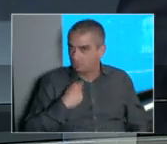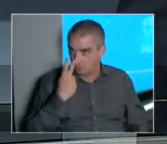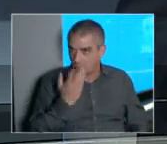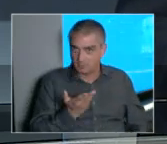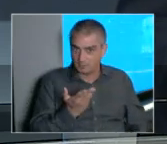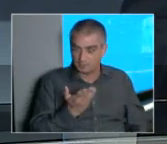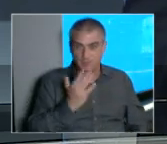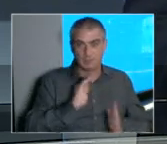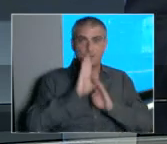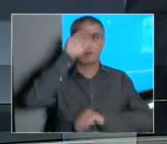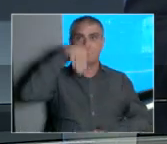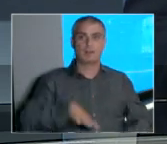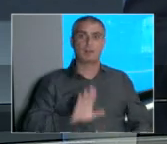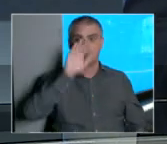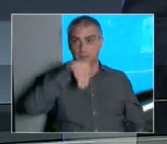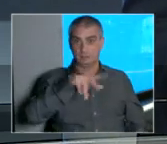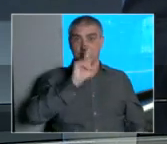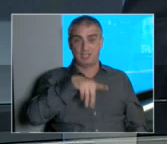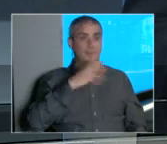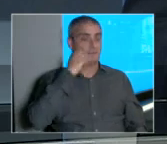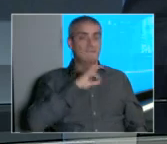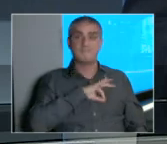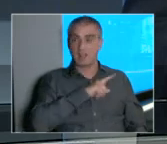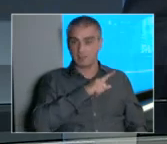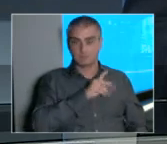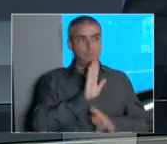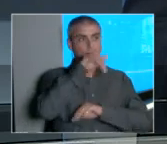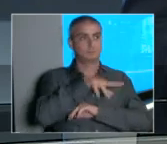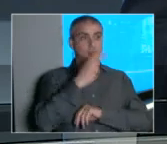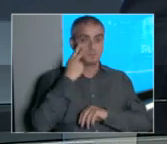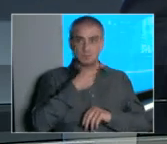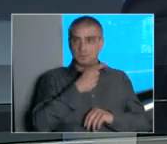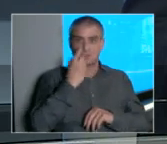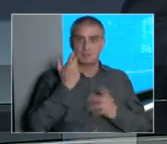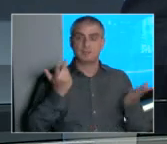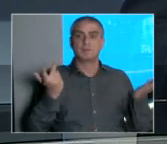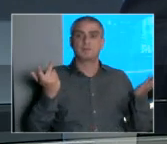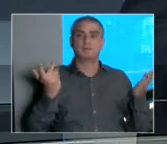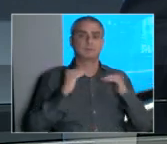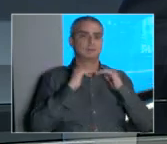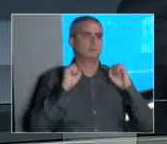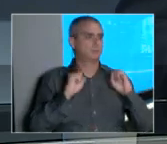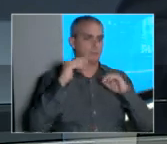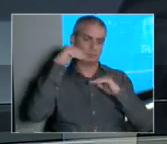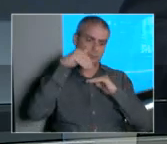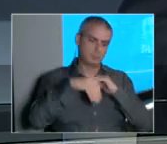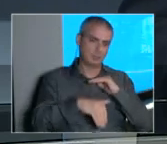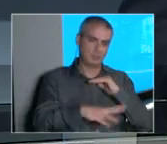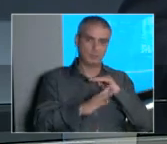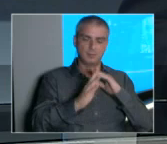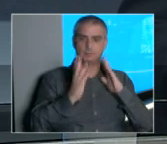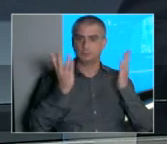ראית עליות וירידות. גם אצל פייגלין, עליות וירידות, אתה רואה אצל איווט איזושהי מגמה יציבה. הוא ירד, הוא ירד, הוא היה כבר